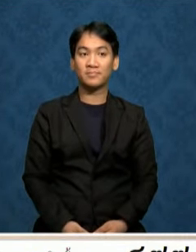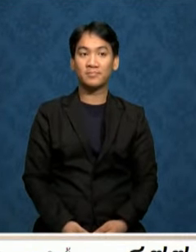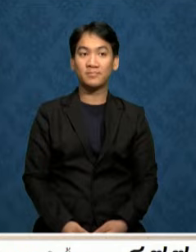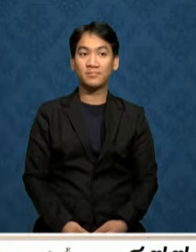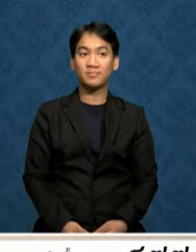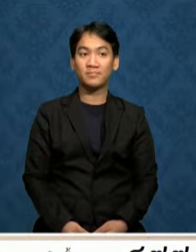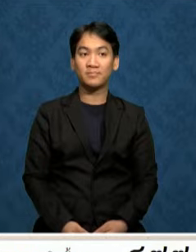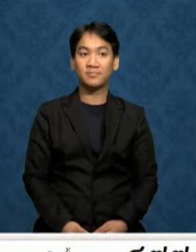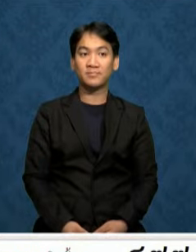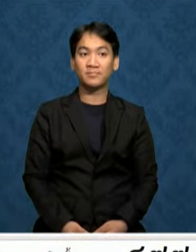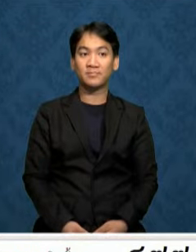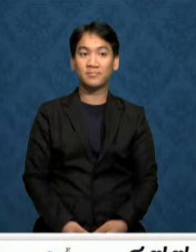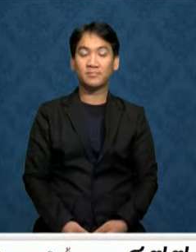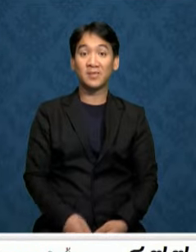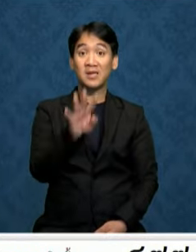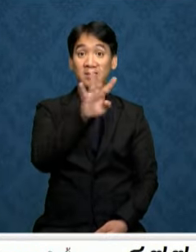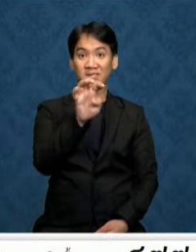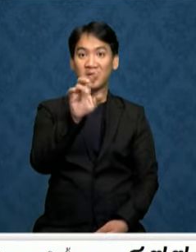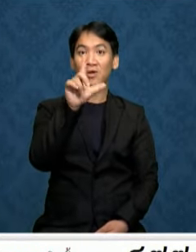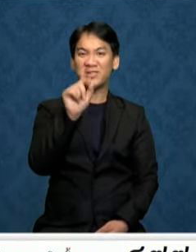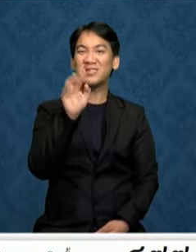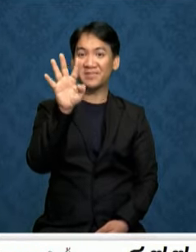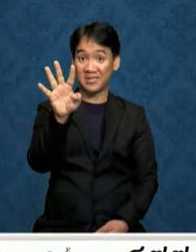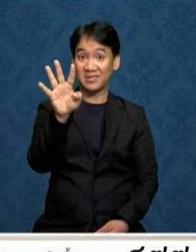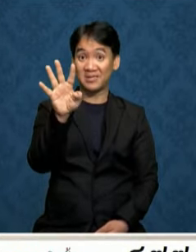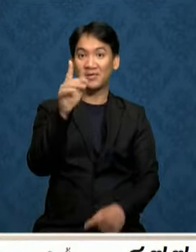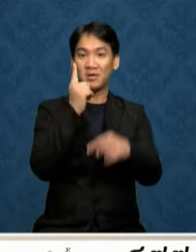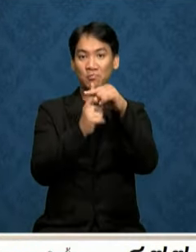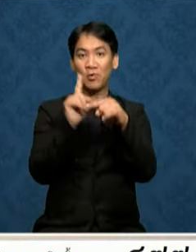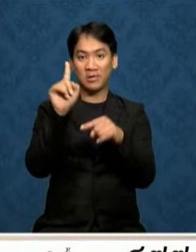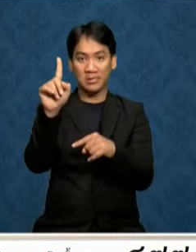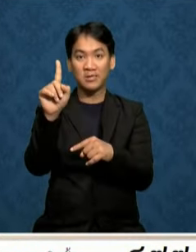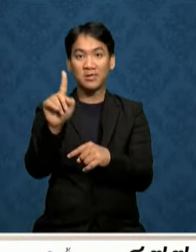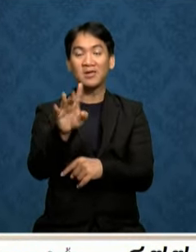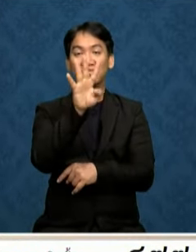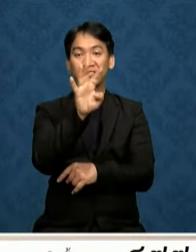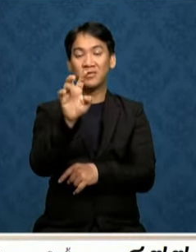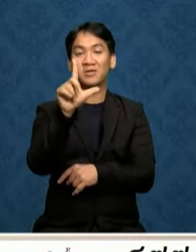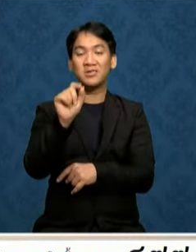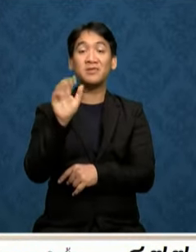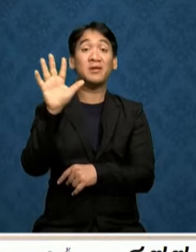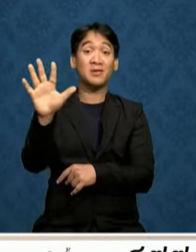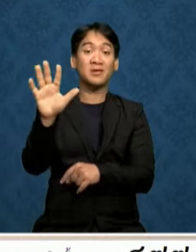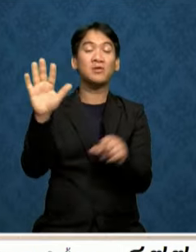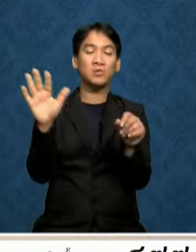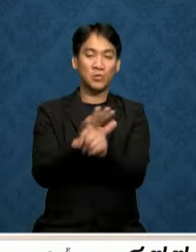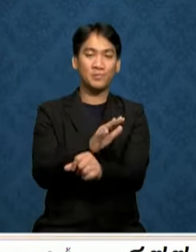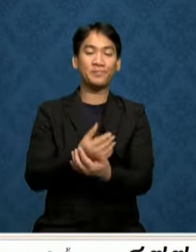มีผู้เข้าร่วมประชุม424ท่านบวก1นะครับเป็น425ท่านนะครับครบองค์ประชุมนะ